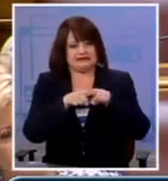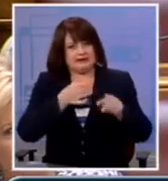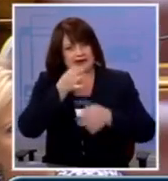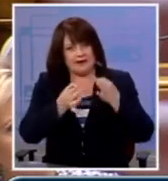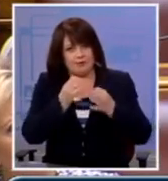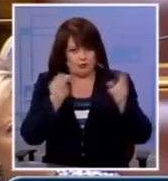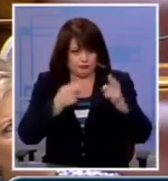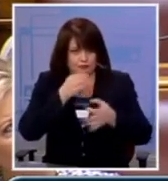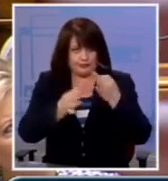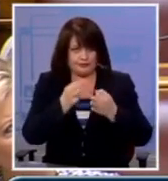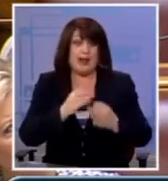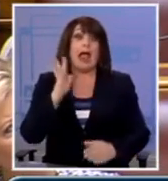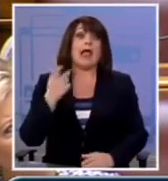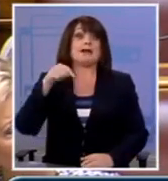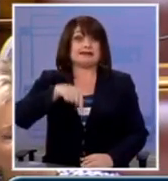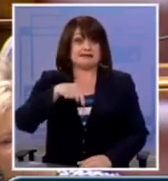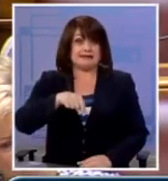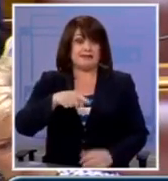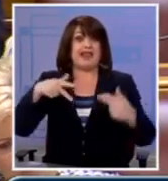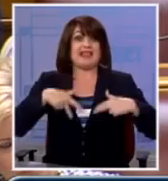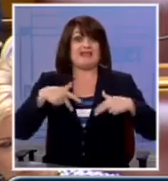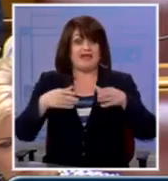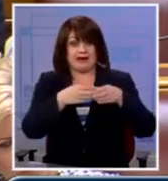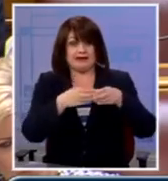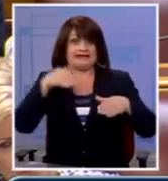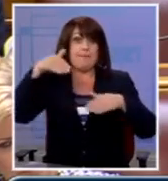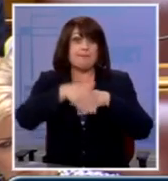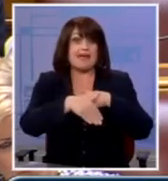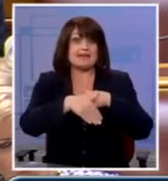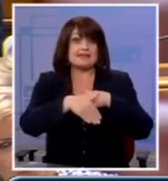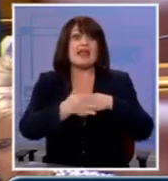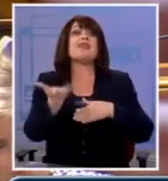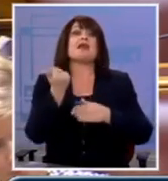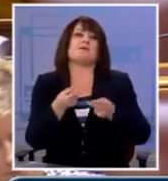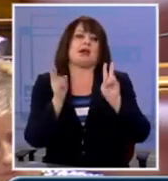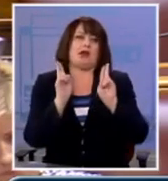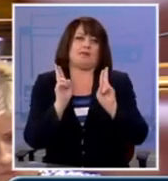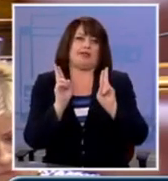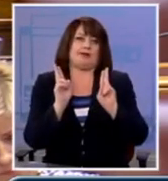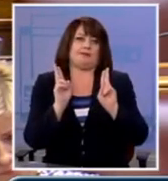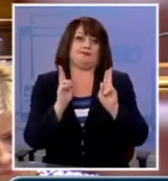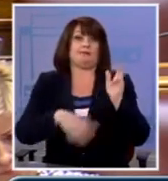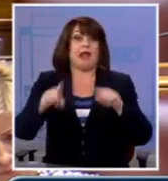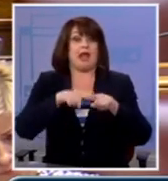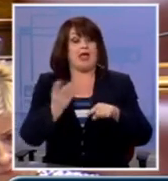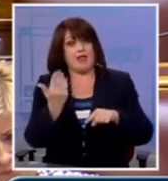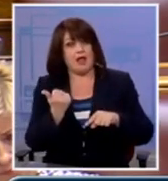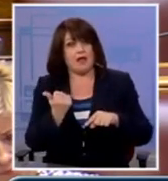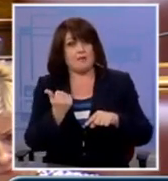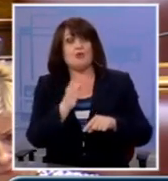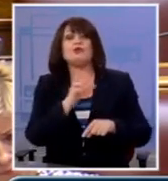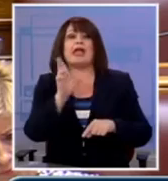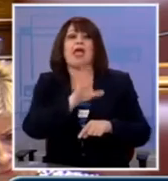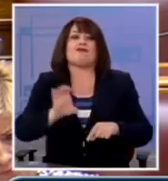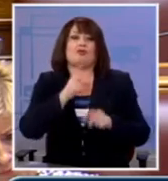Εάν σήμερα αυτή η κυβέρνηση πέσει, δεν θα υπάρχει ελπίδα ούτε για την Ελλάδα, ούτε για την